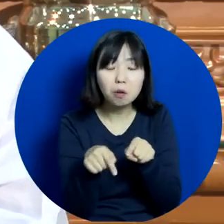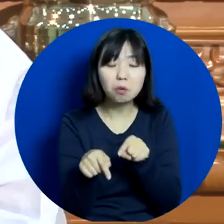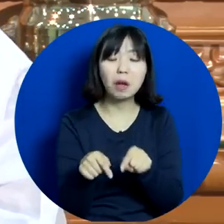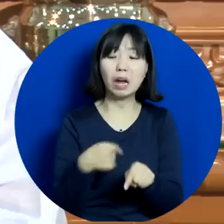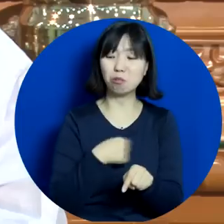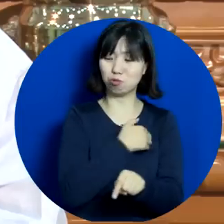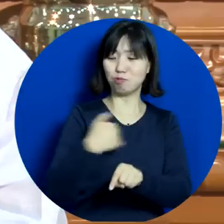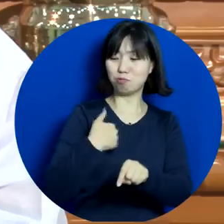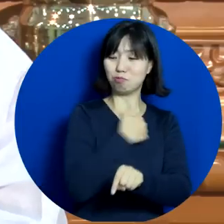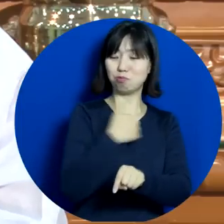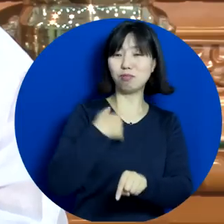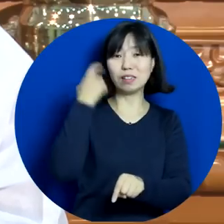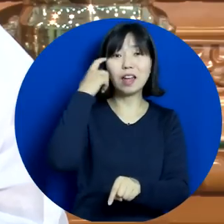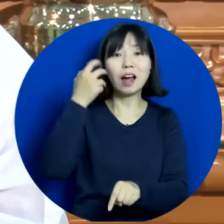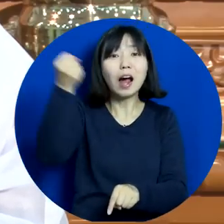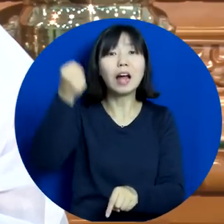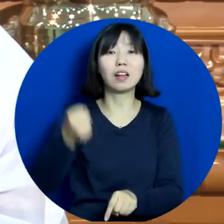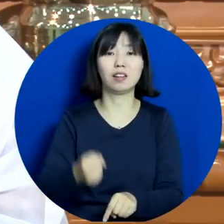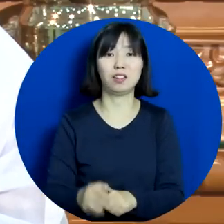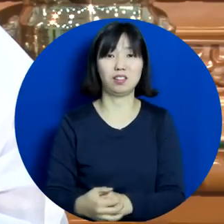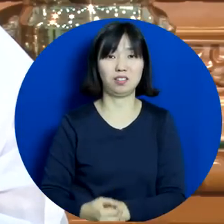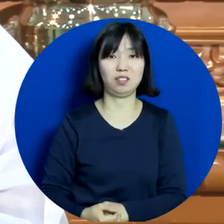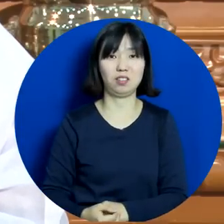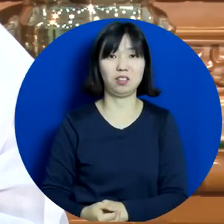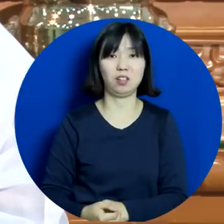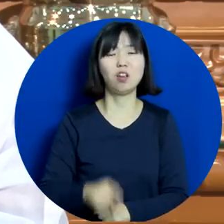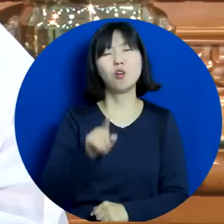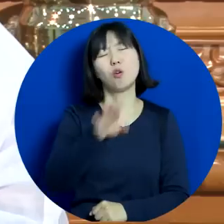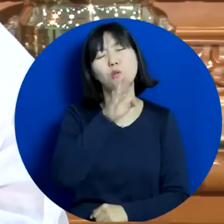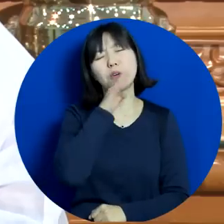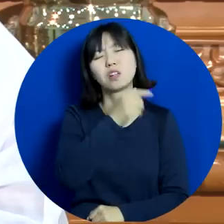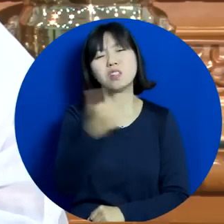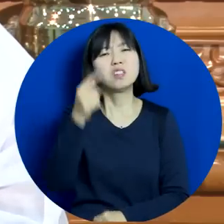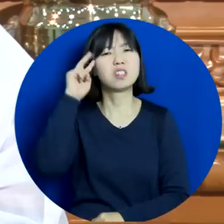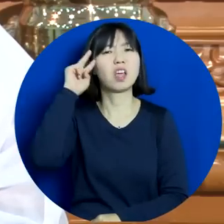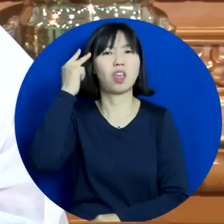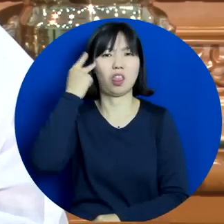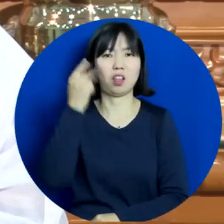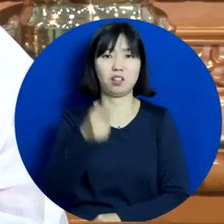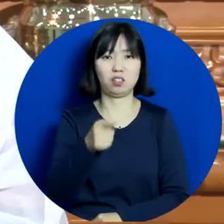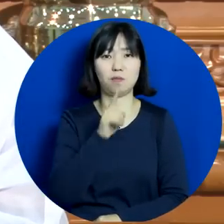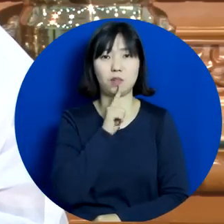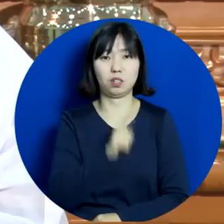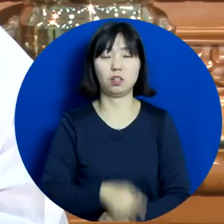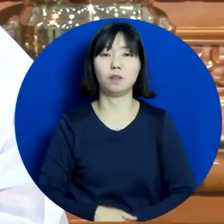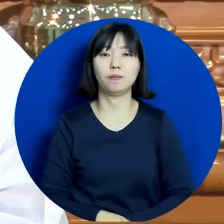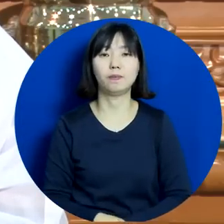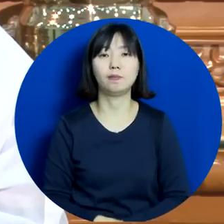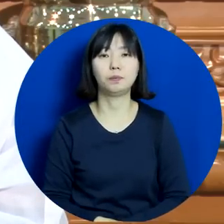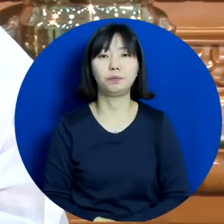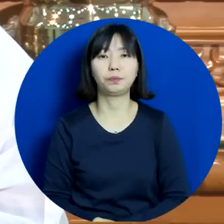이런 착각을 해요. 그래서 이게 제일 큰 문제.